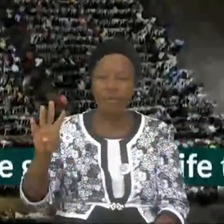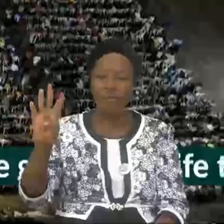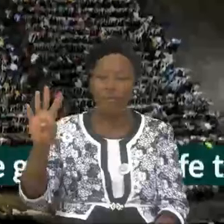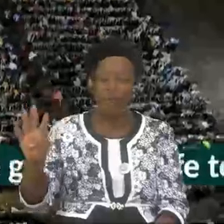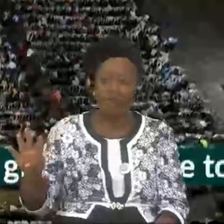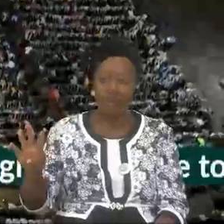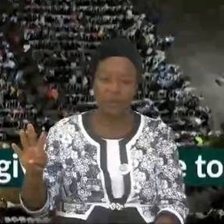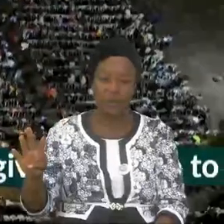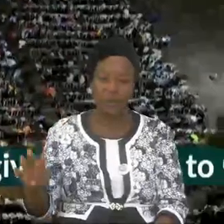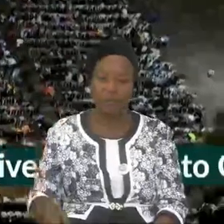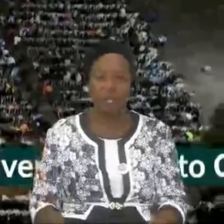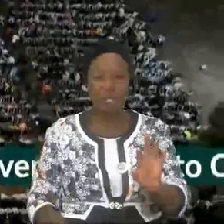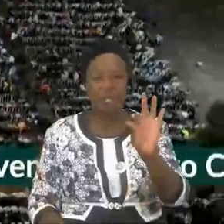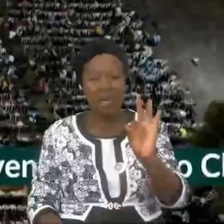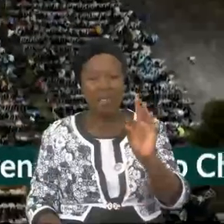234. Plus